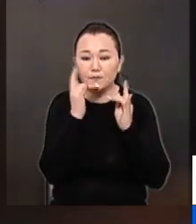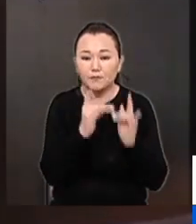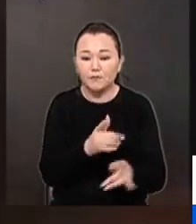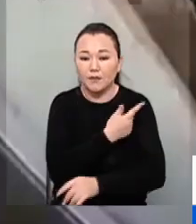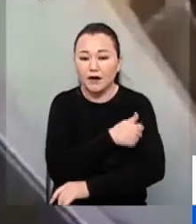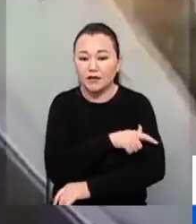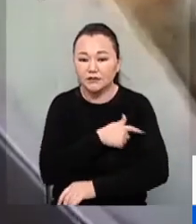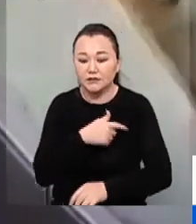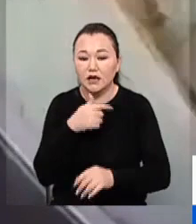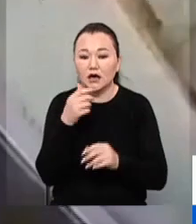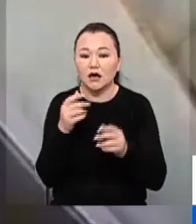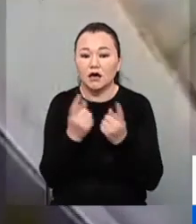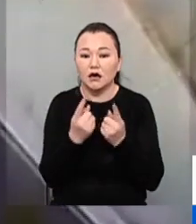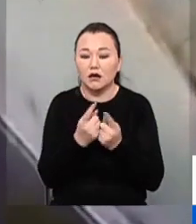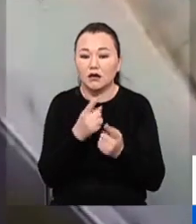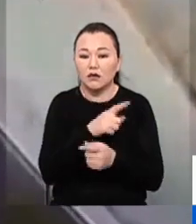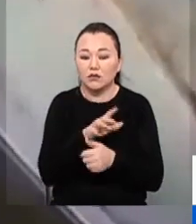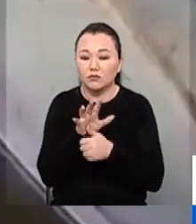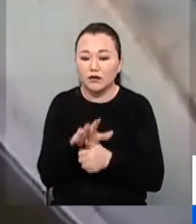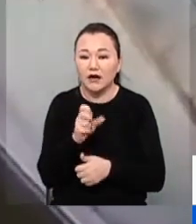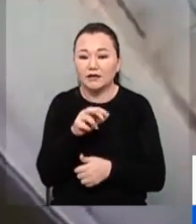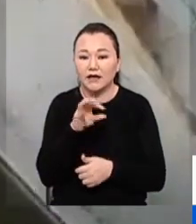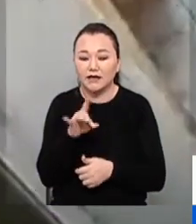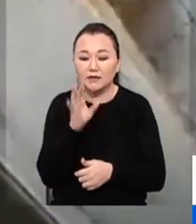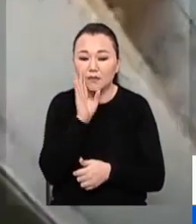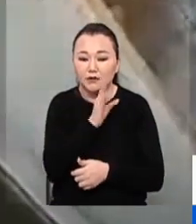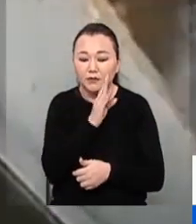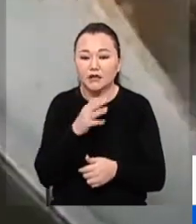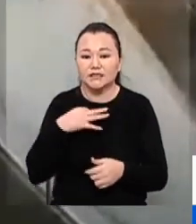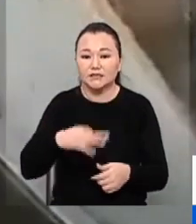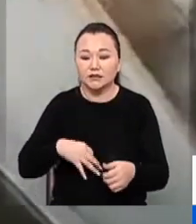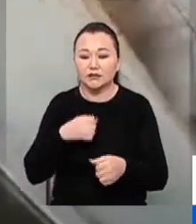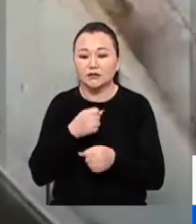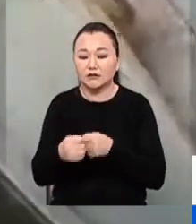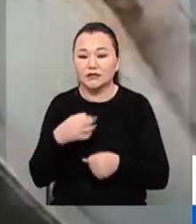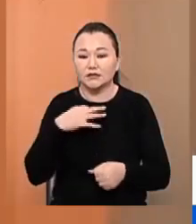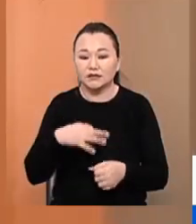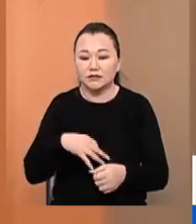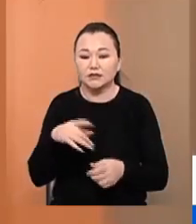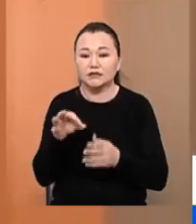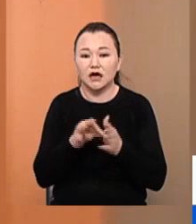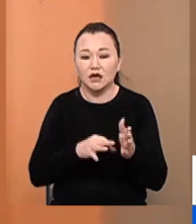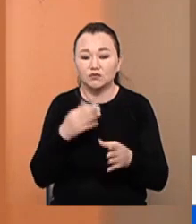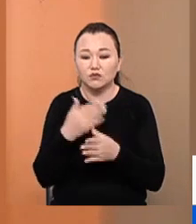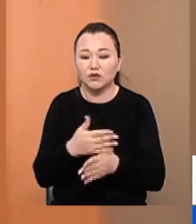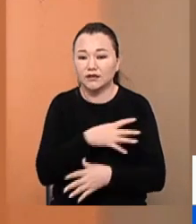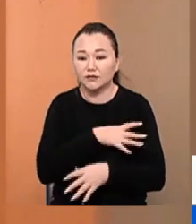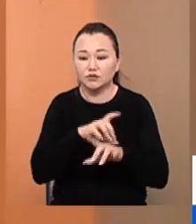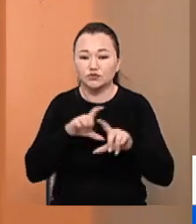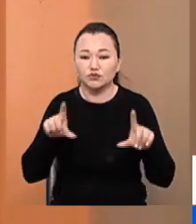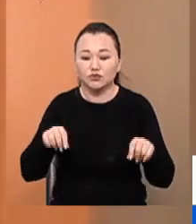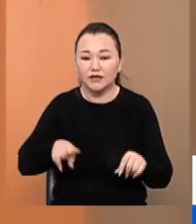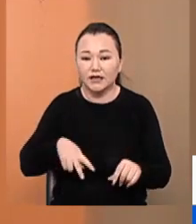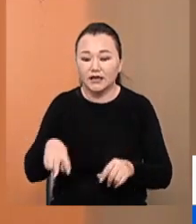қабылдап жатыр. Ал қатарласынан жәбір көрген Нәлтайырдың анасы ұлы Нұрған бала да дер кезінде көмек көрсетпеген мектеп әкімшілігі